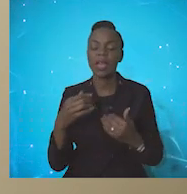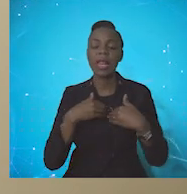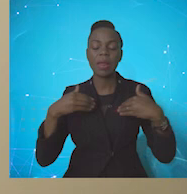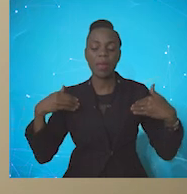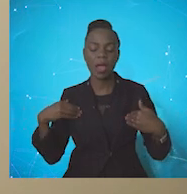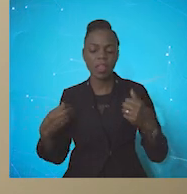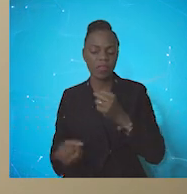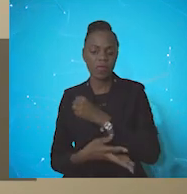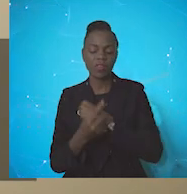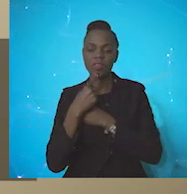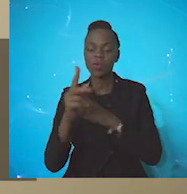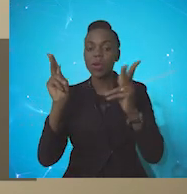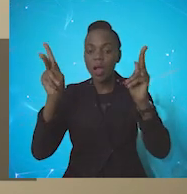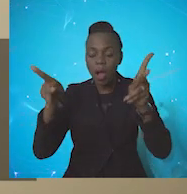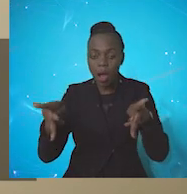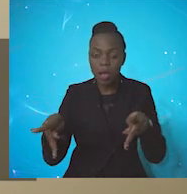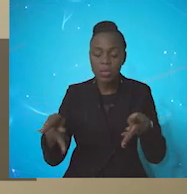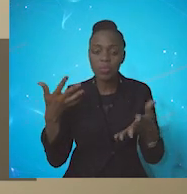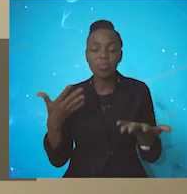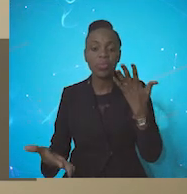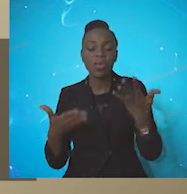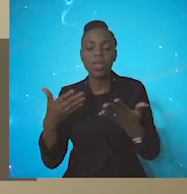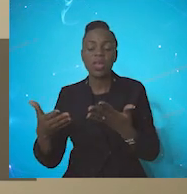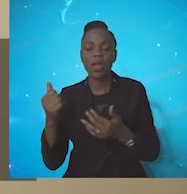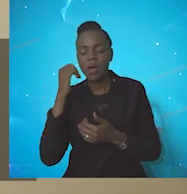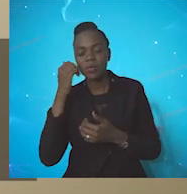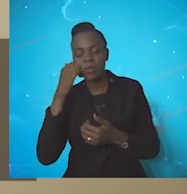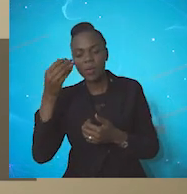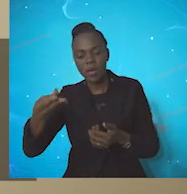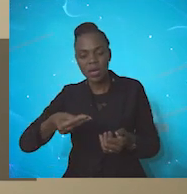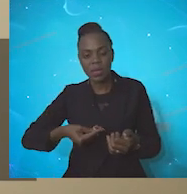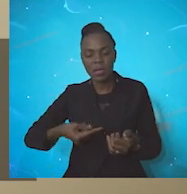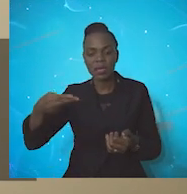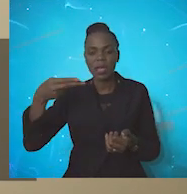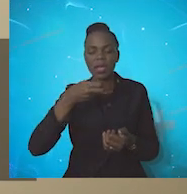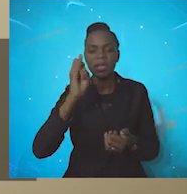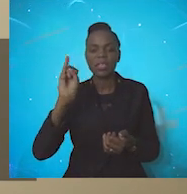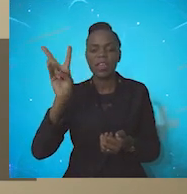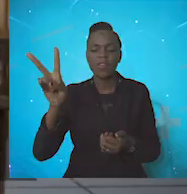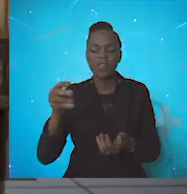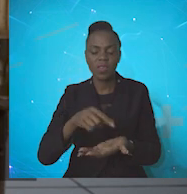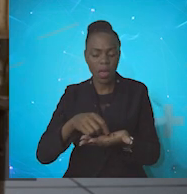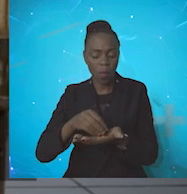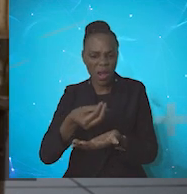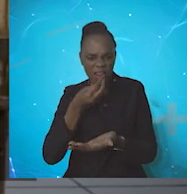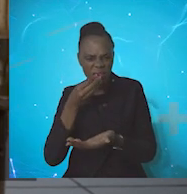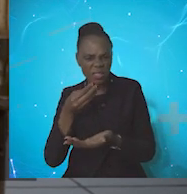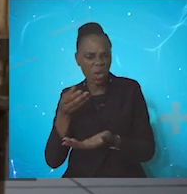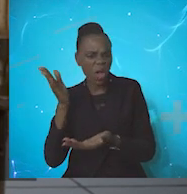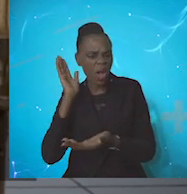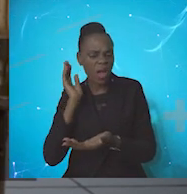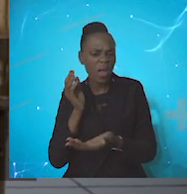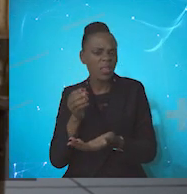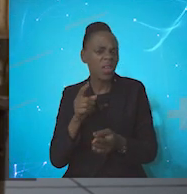papa kuti ndifotokozetu kwa anthu amene mina akusonza ndi matenda awa ndi HIV koma mankhwa asa kumwa mokwanira and akumva zizindikiro